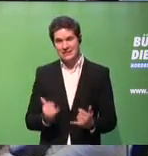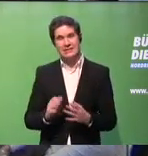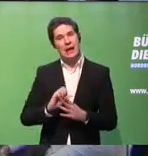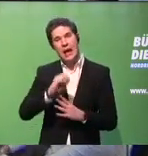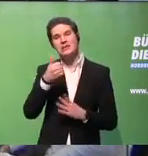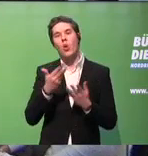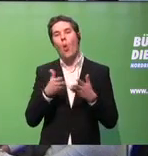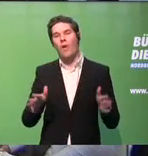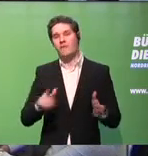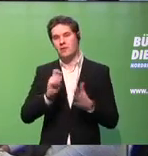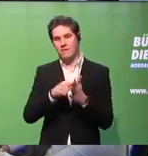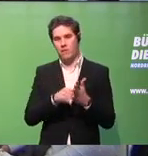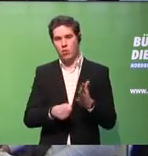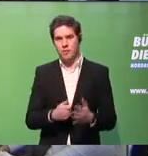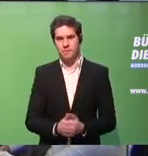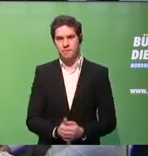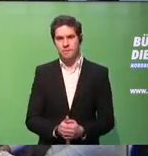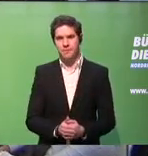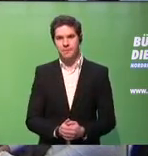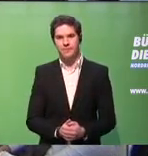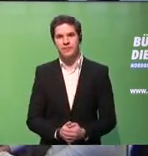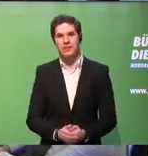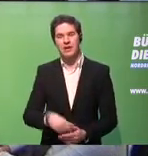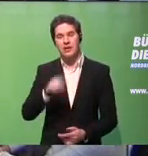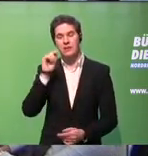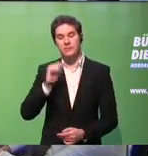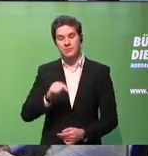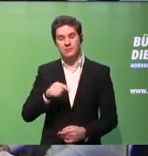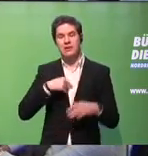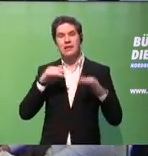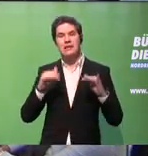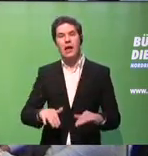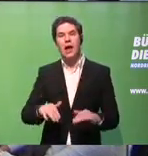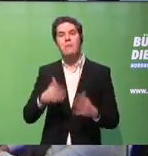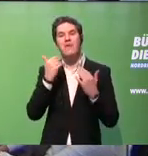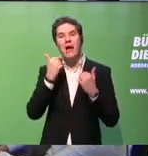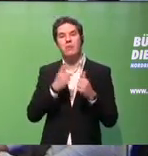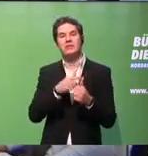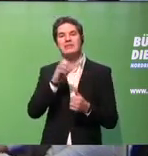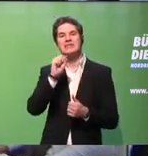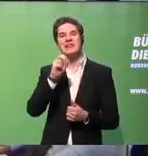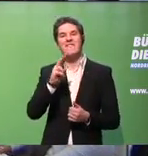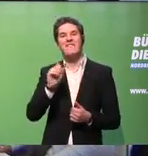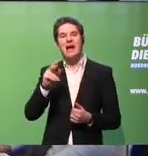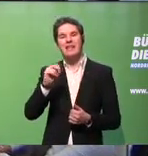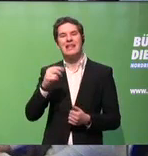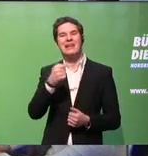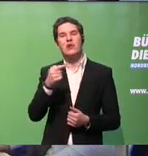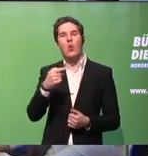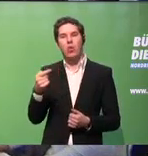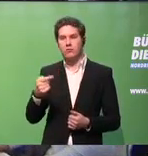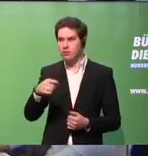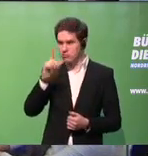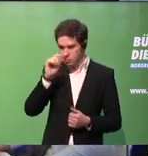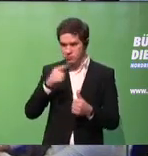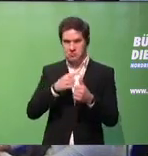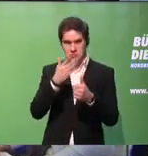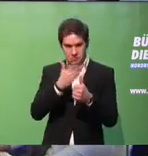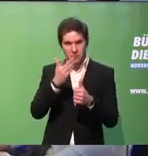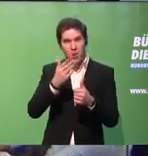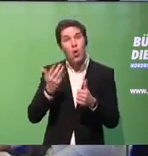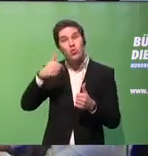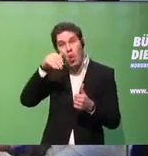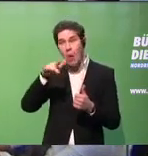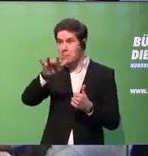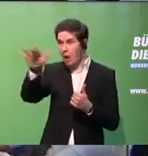ersten offenen Votum. Da liegt mir eine Bewerbung von Sven Giegold vor. Ich frage in die Versammlung, gibt es weitere